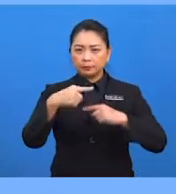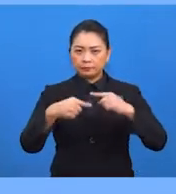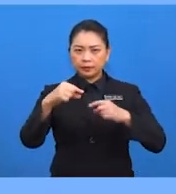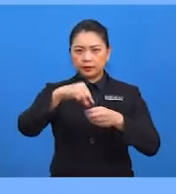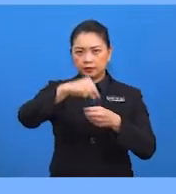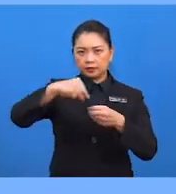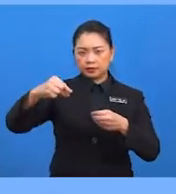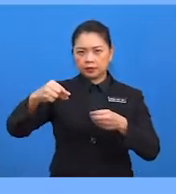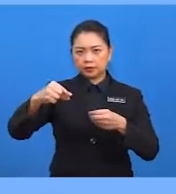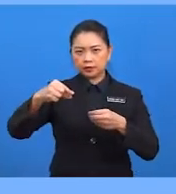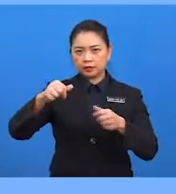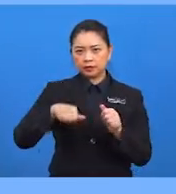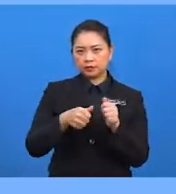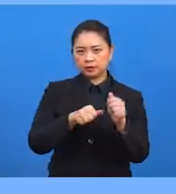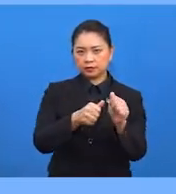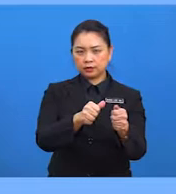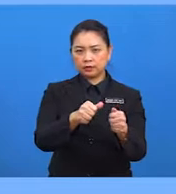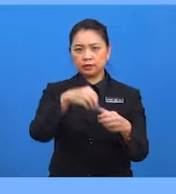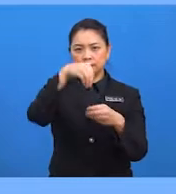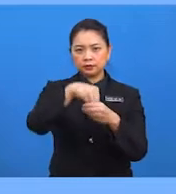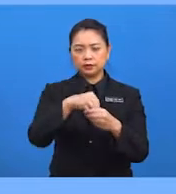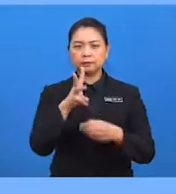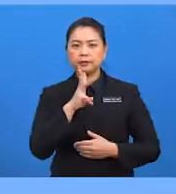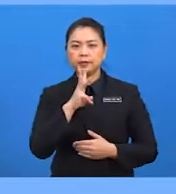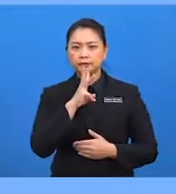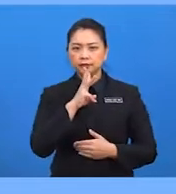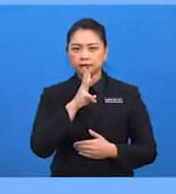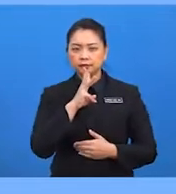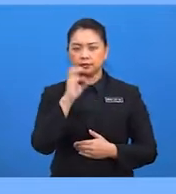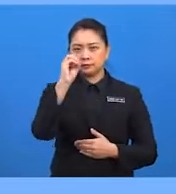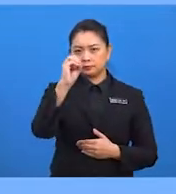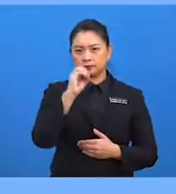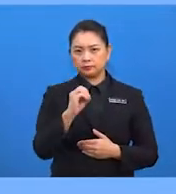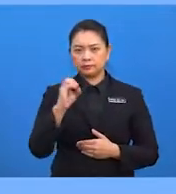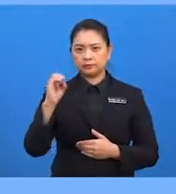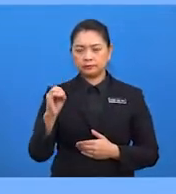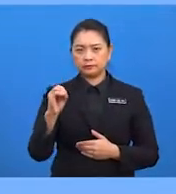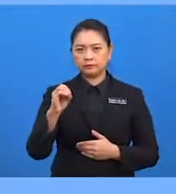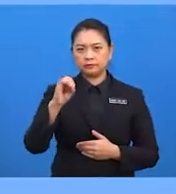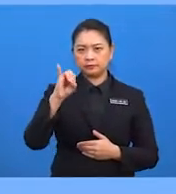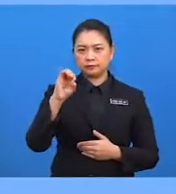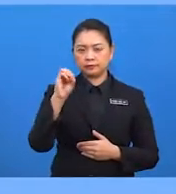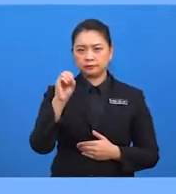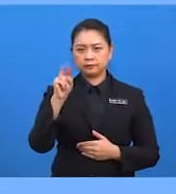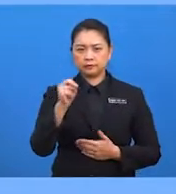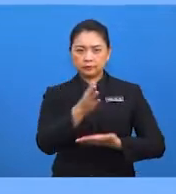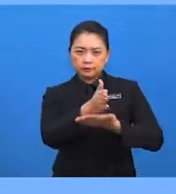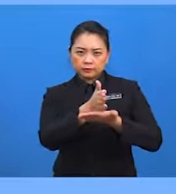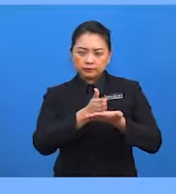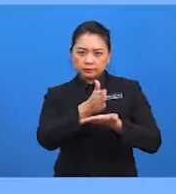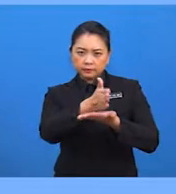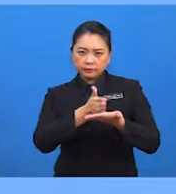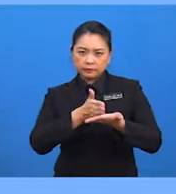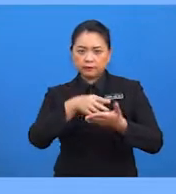Apabila gas amonia dialirkan ke dalam air, molekul amonia